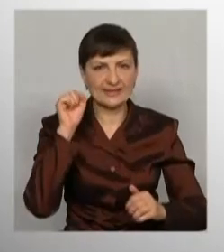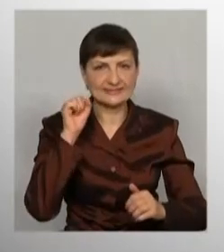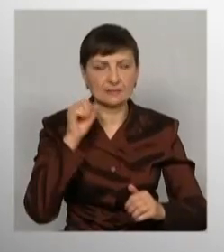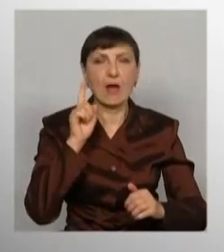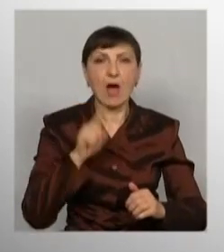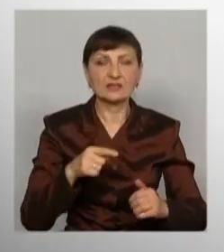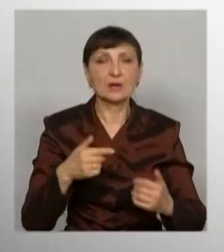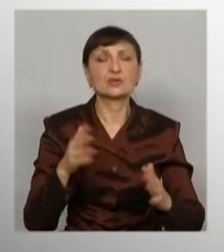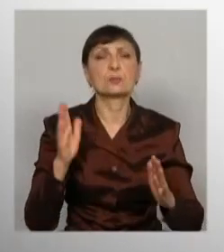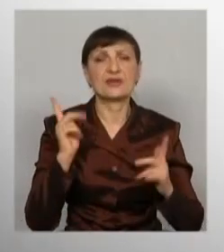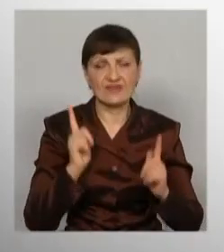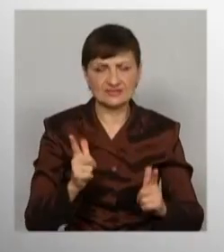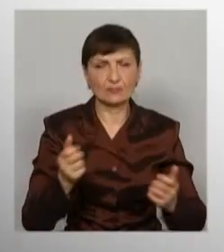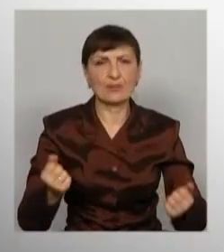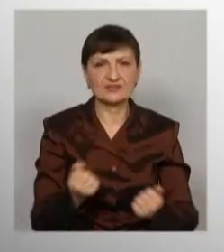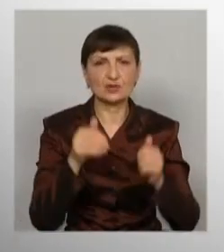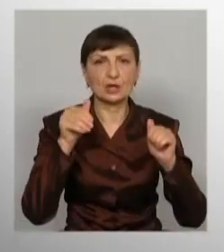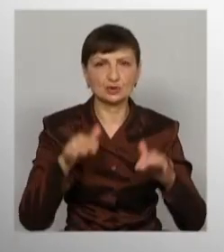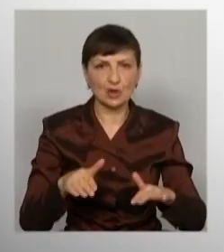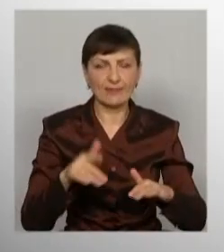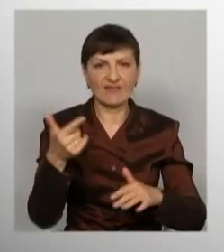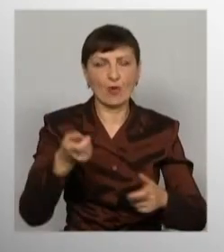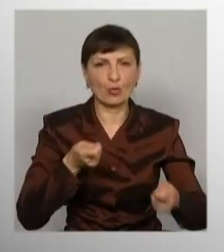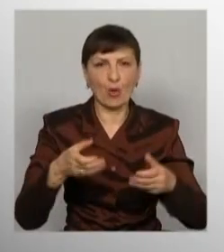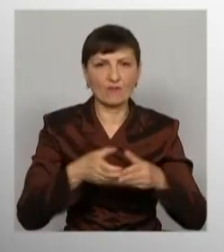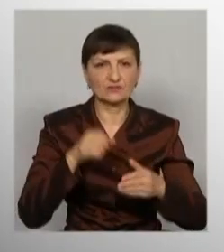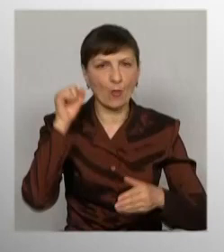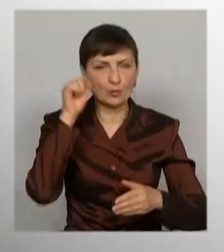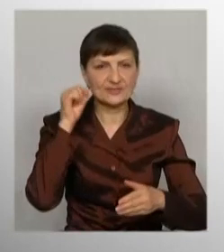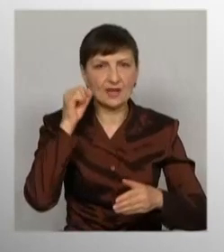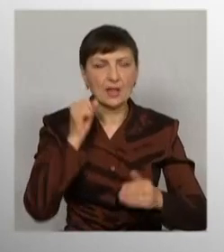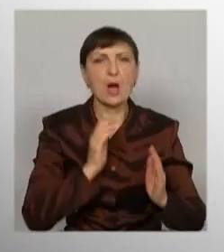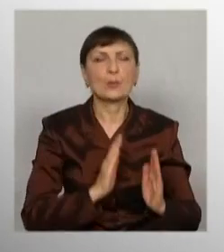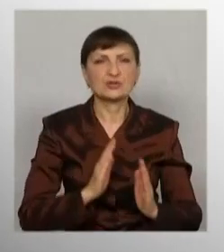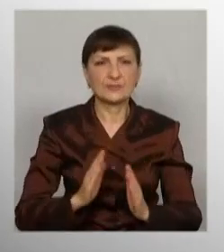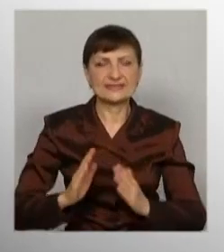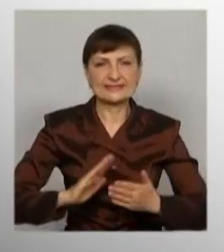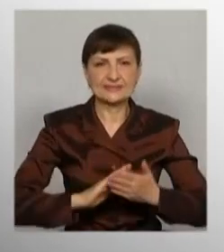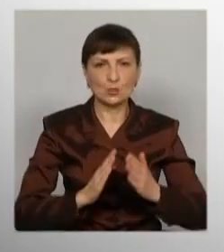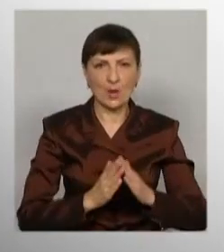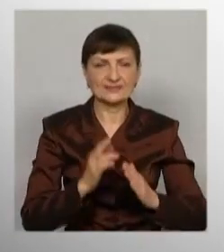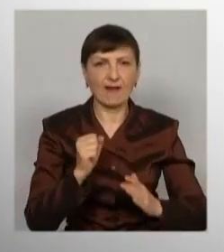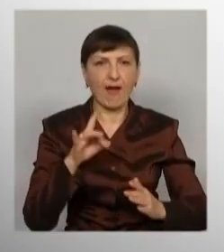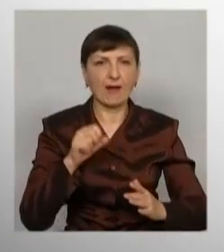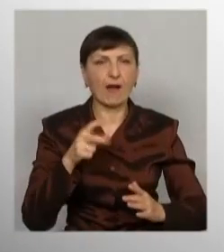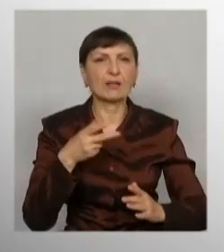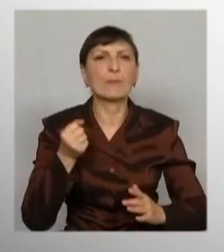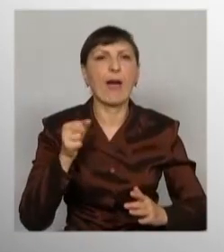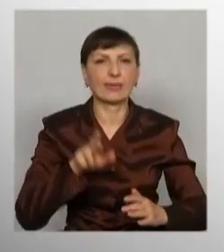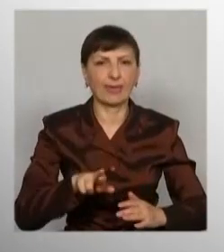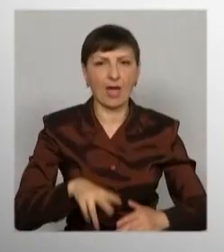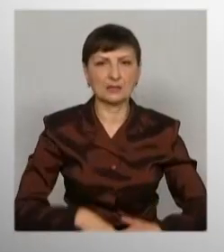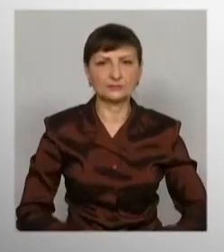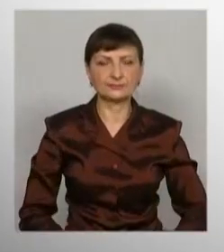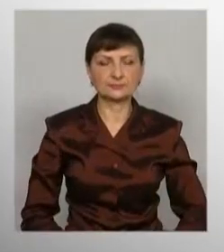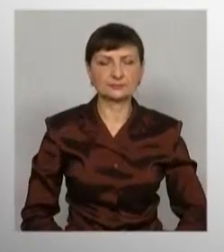также приветствует и поддерживает решение высшего руководства Узбекистана по стабилизации ситуации в Каракалпакстане. Рустам Аралбаев,